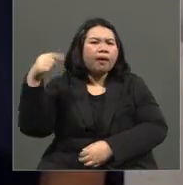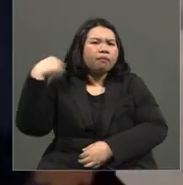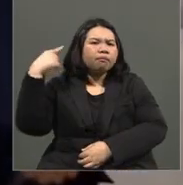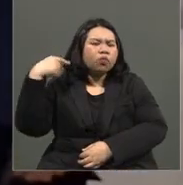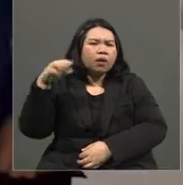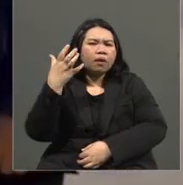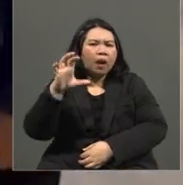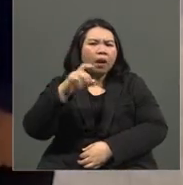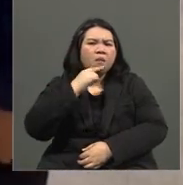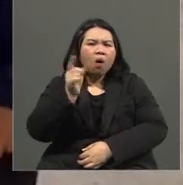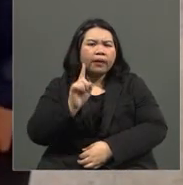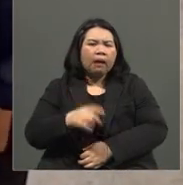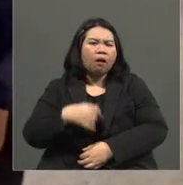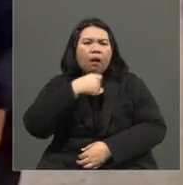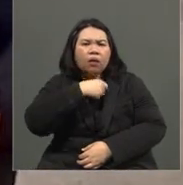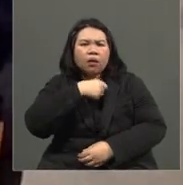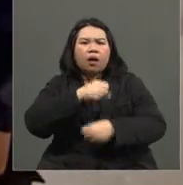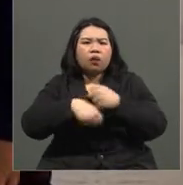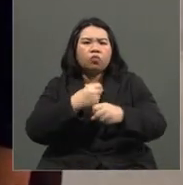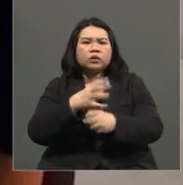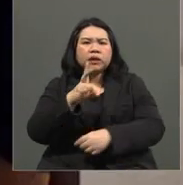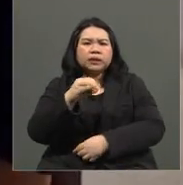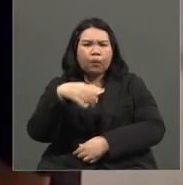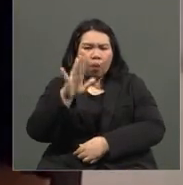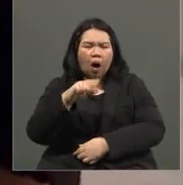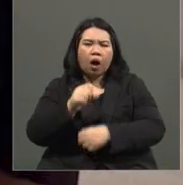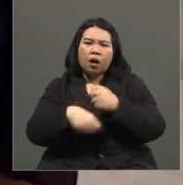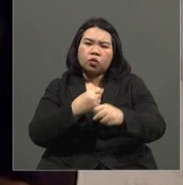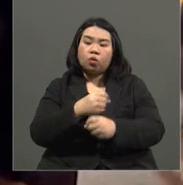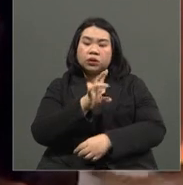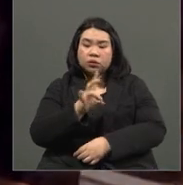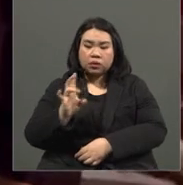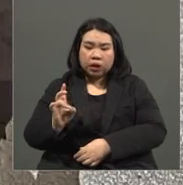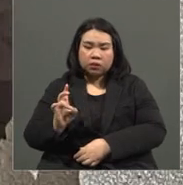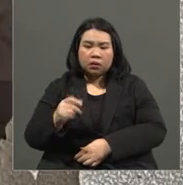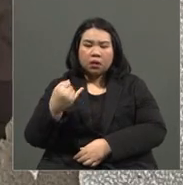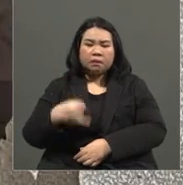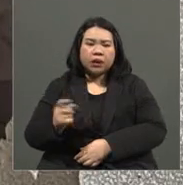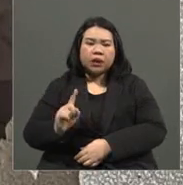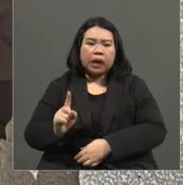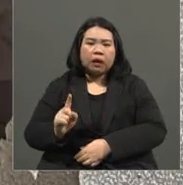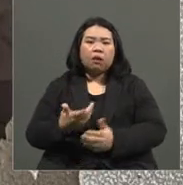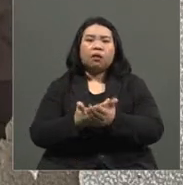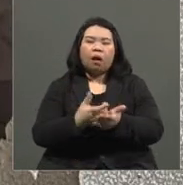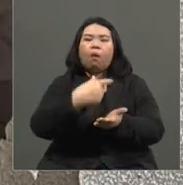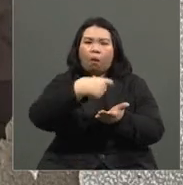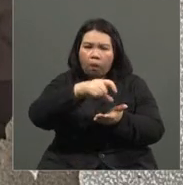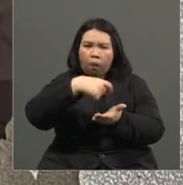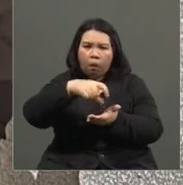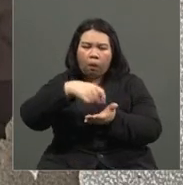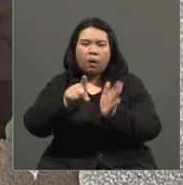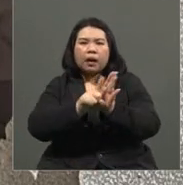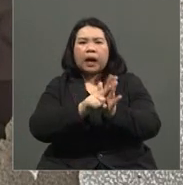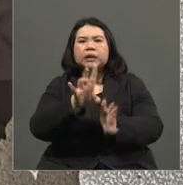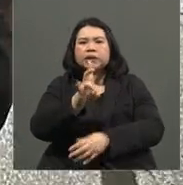เปิดเรื่องนี้อาม่าวัย70กว่าแล้วนะวัย 77ปีครับถูกให้โอนเงินไปเนี่ย 70กว่า